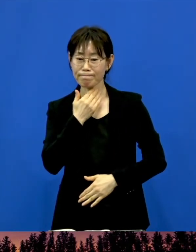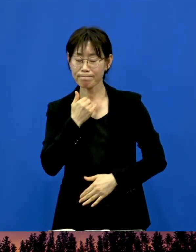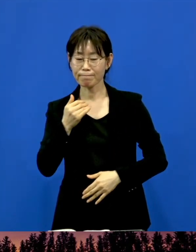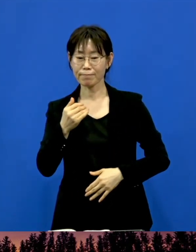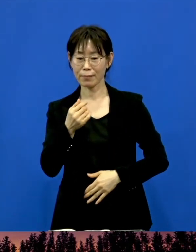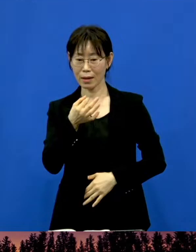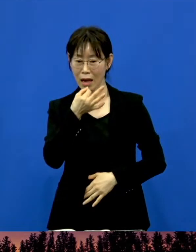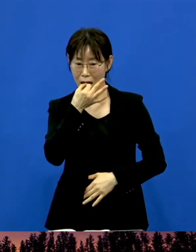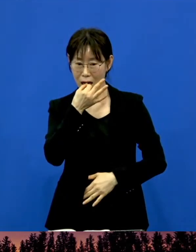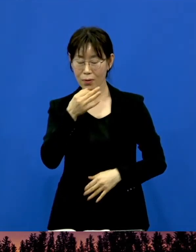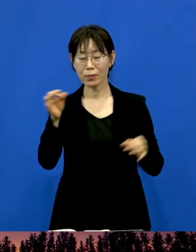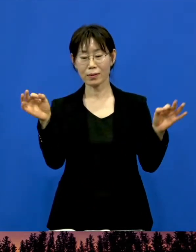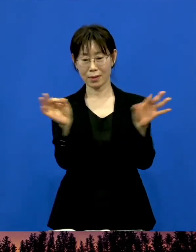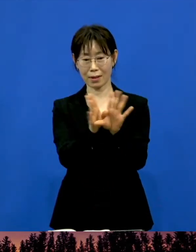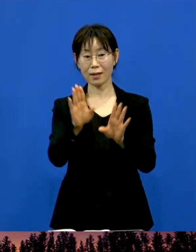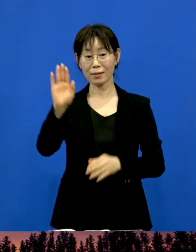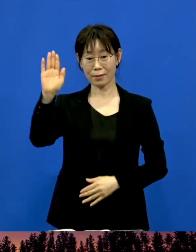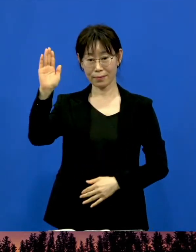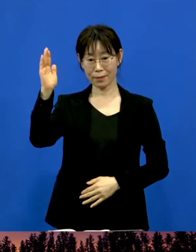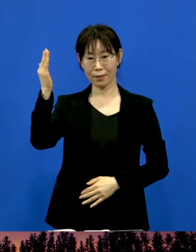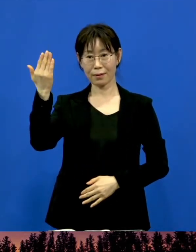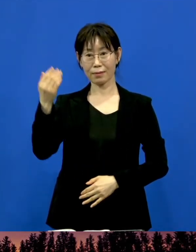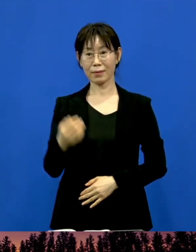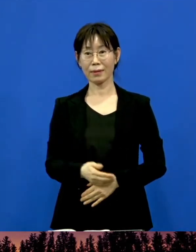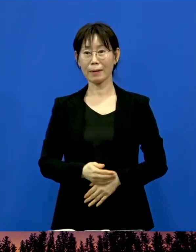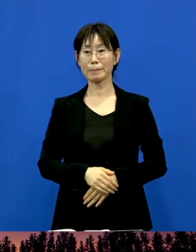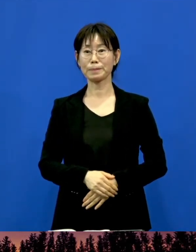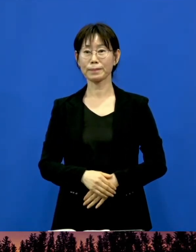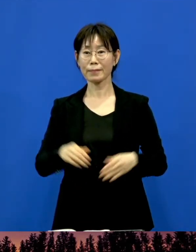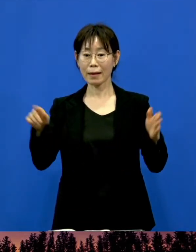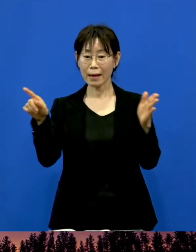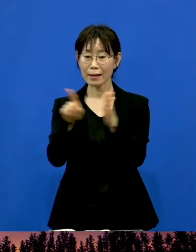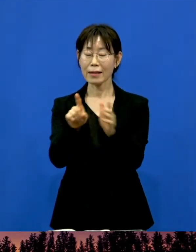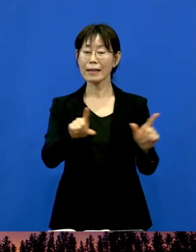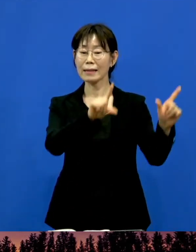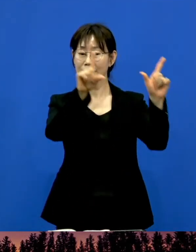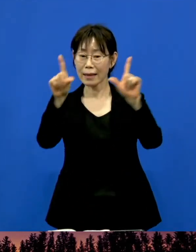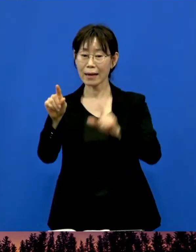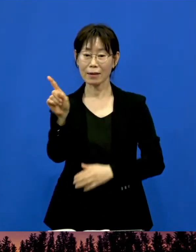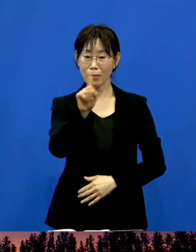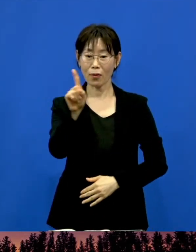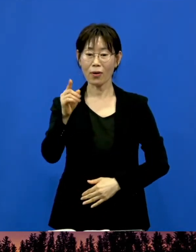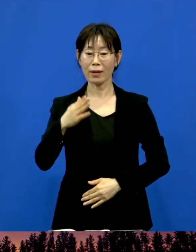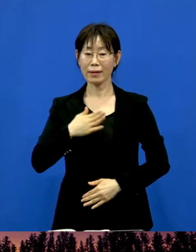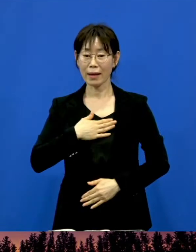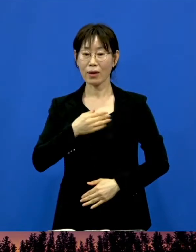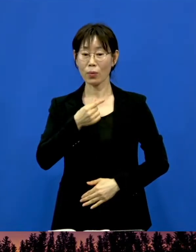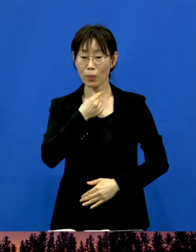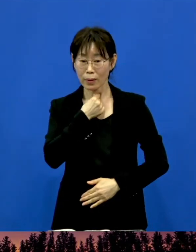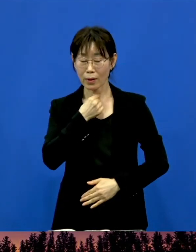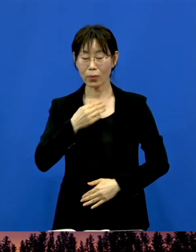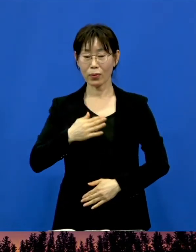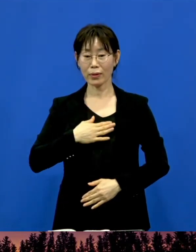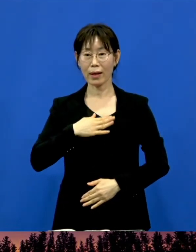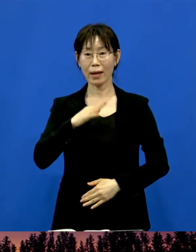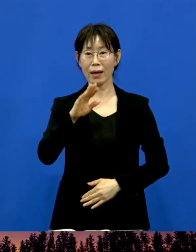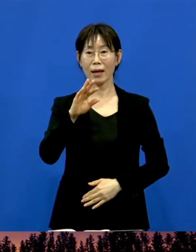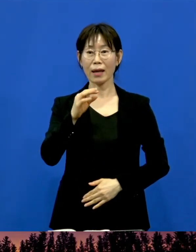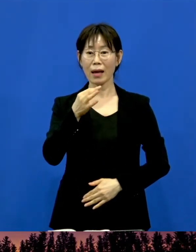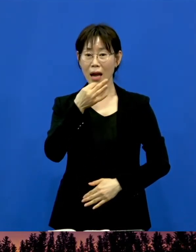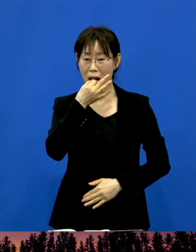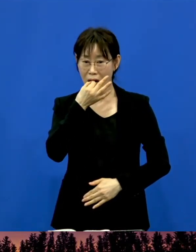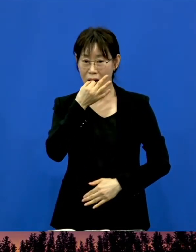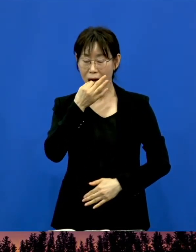결국 여러분, 신앙생활은 뭡니까? 이 욕구를 어떻게 다룰 건가? 영성생활은 이 욕구를 어떻게 다룰 건가? 이 욕망을